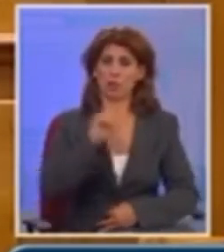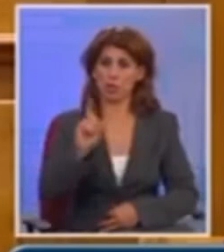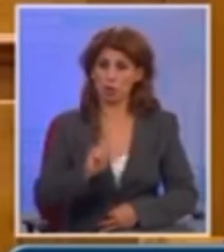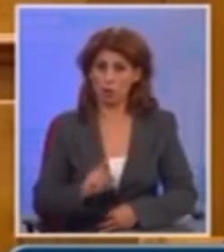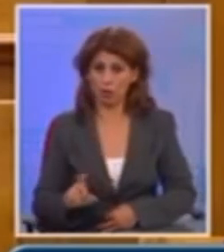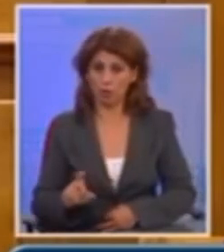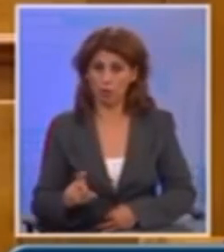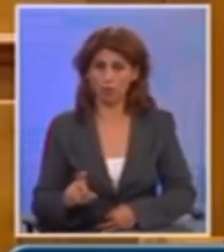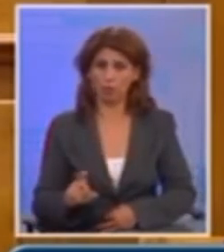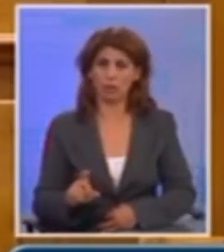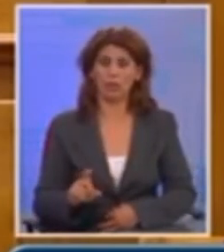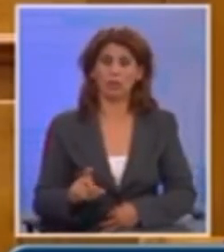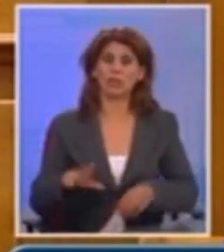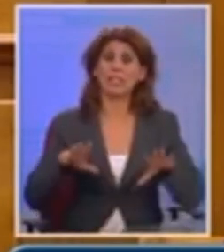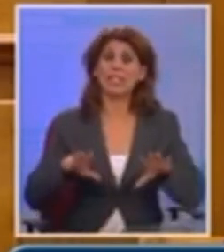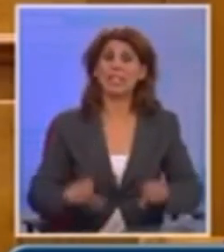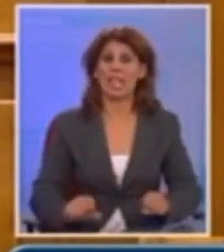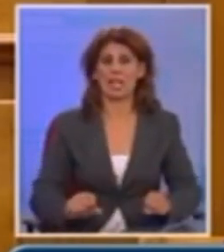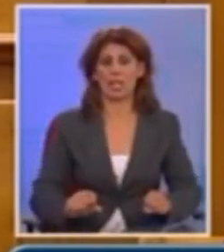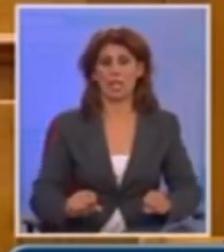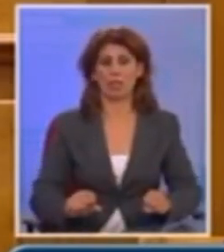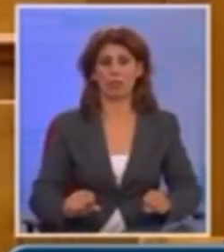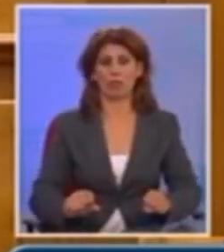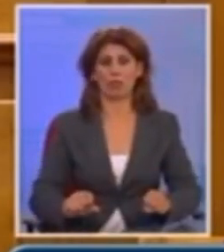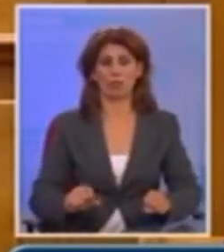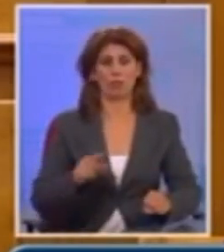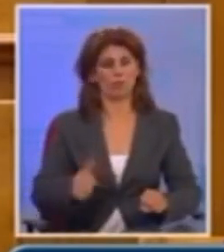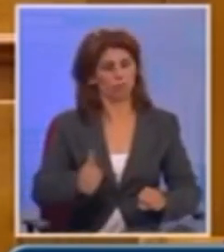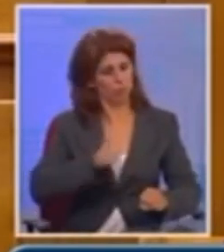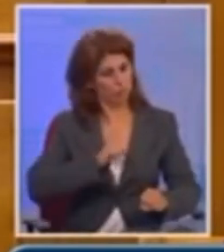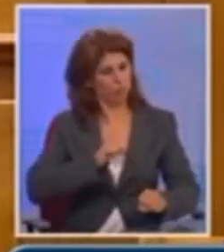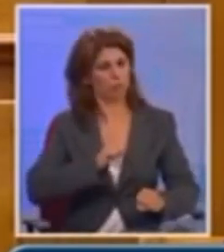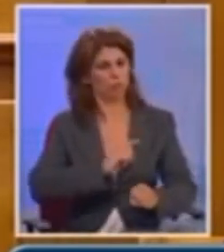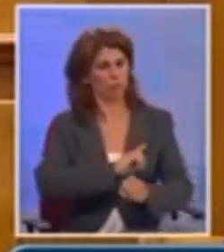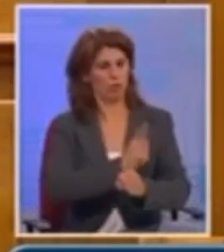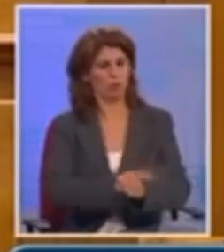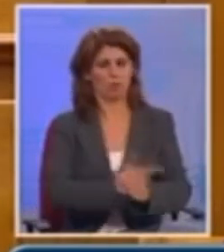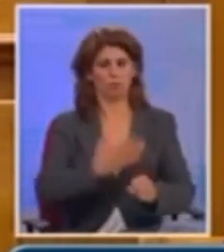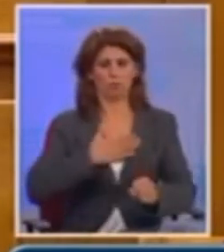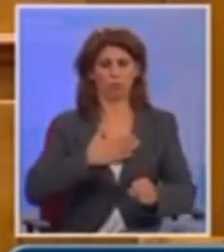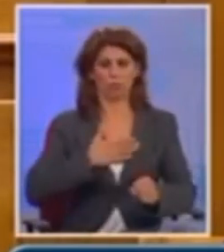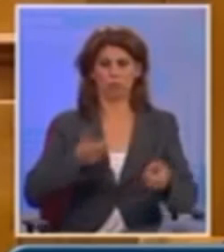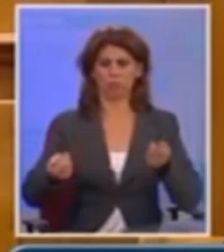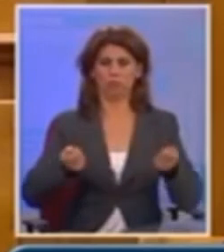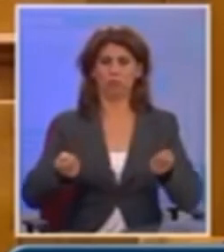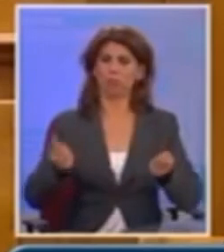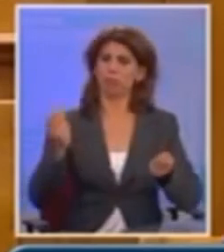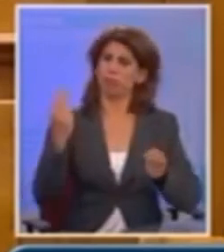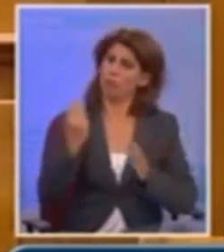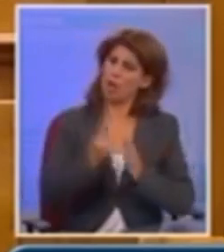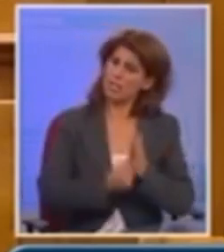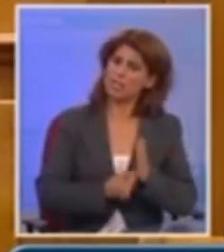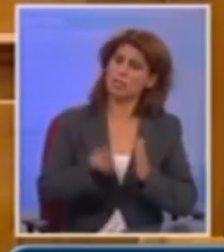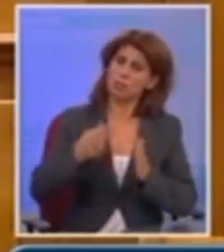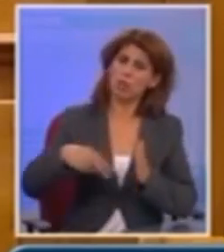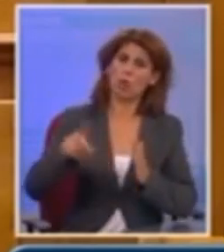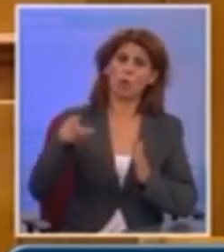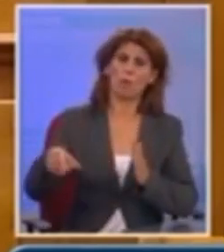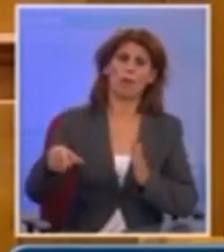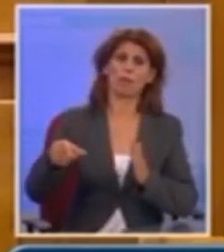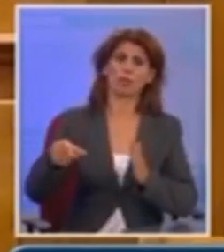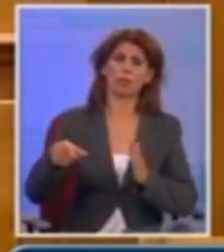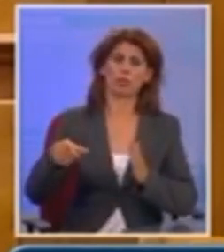του, στην κυριαρχία του ως αυτεξούσιου λαού που αξίζει περισσότερα από αυτά που